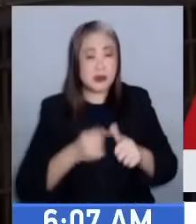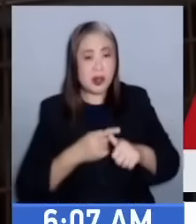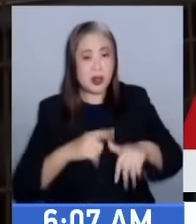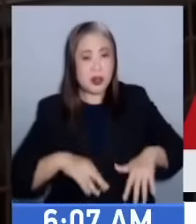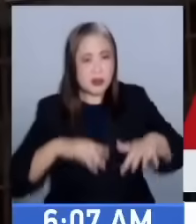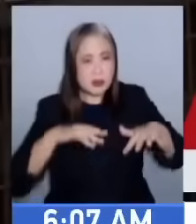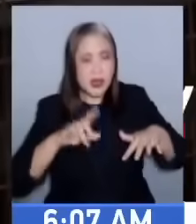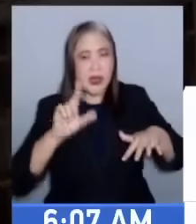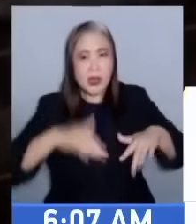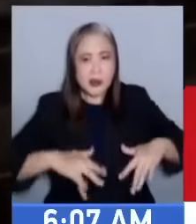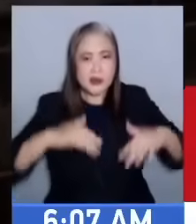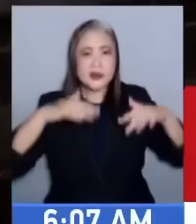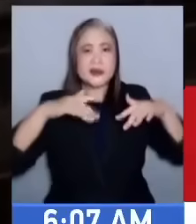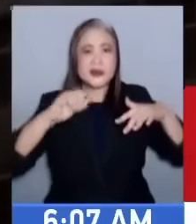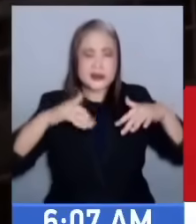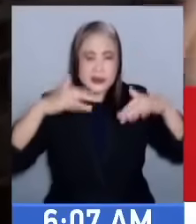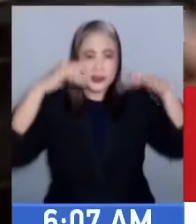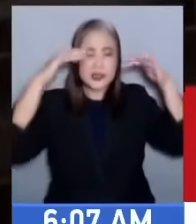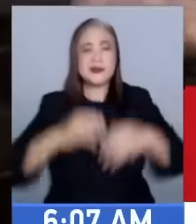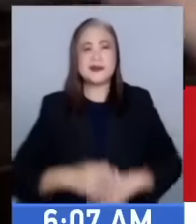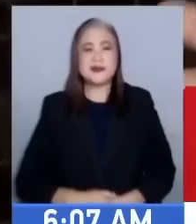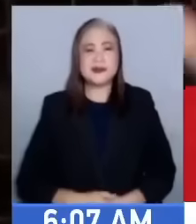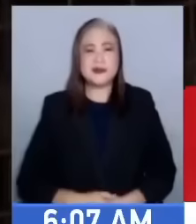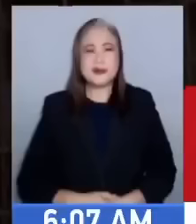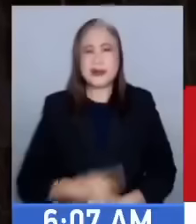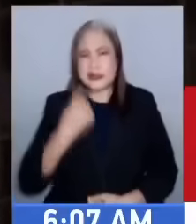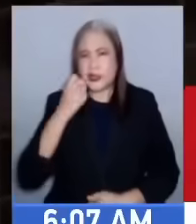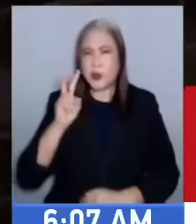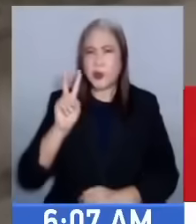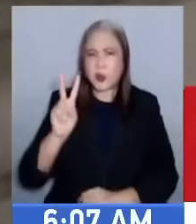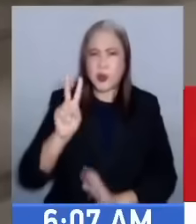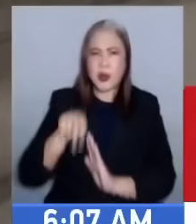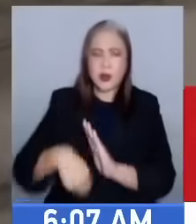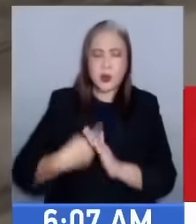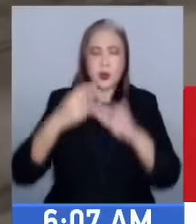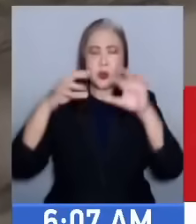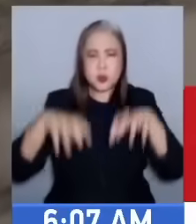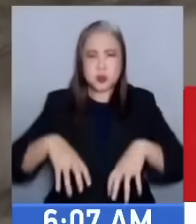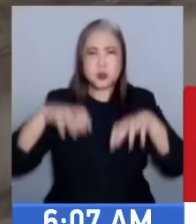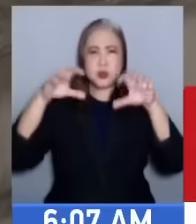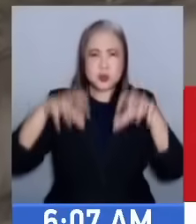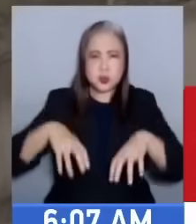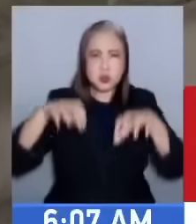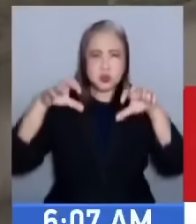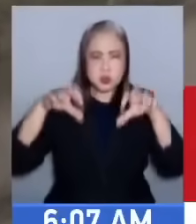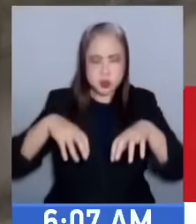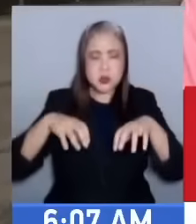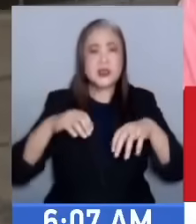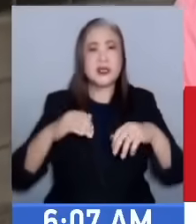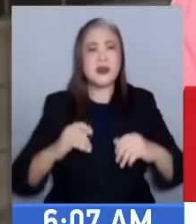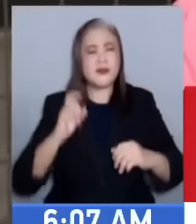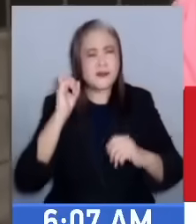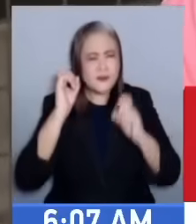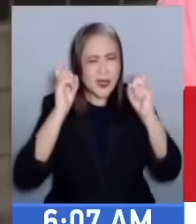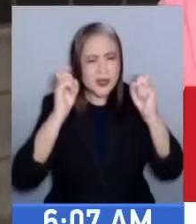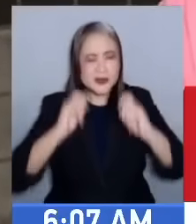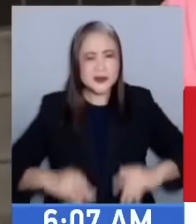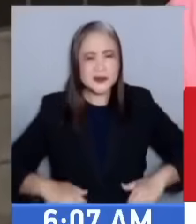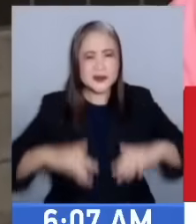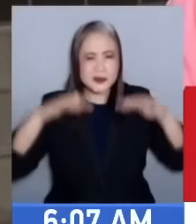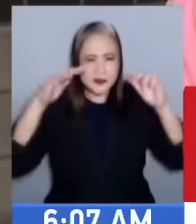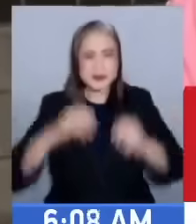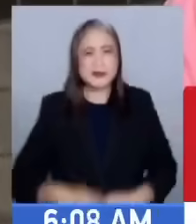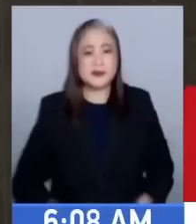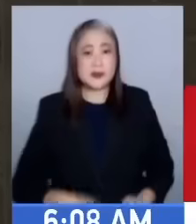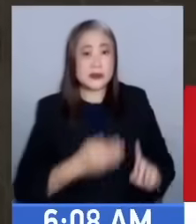kain na pang mga parang dalawang oras lang ulan e pero ganon nakataas yung baha agad galing naman sa trabaho si Joy at hindi makauwi sa kanyang bahay dahil